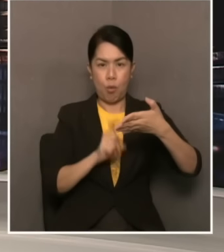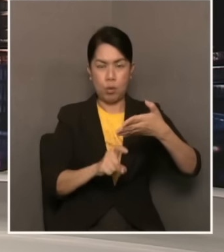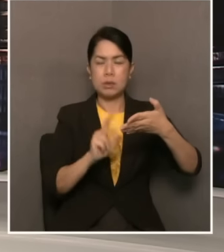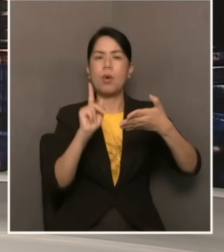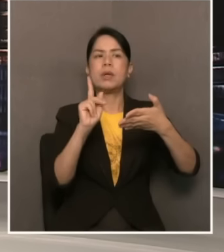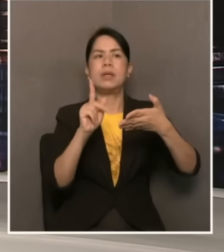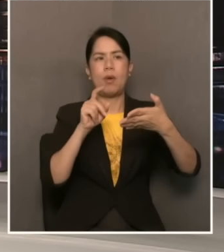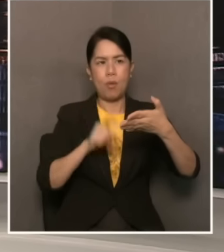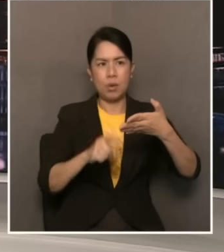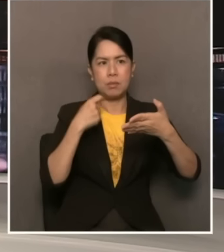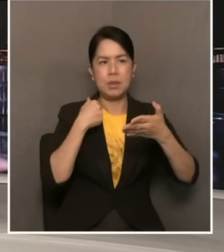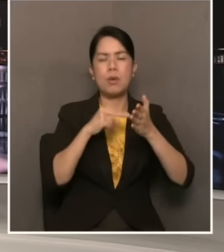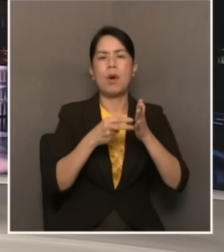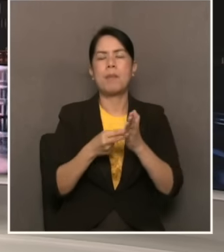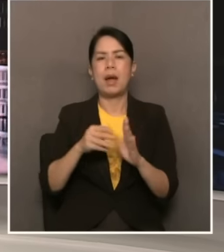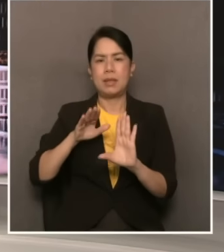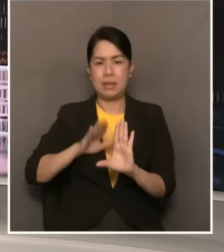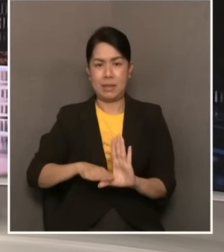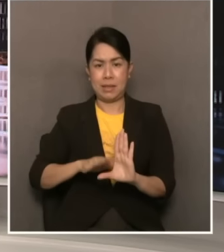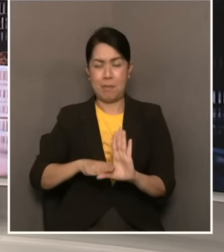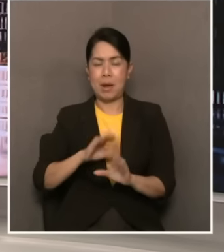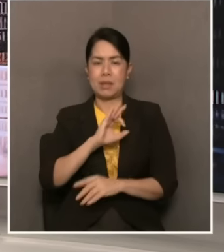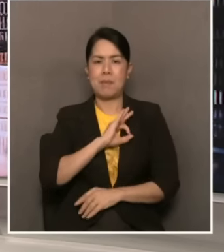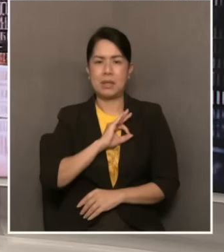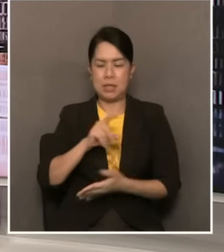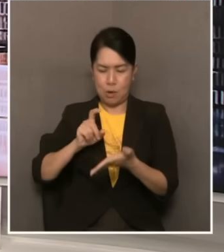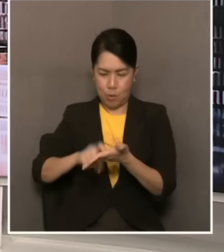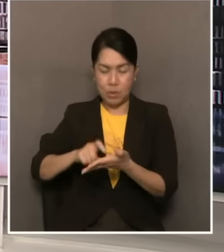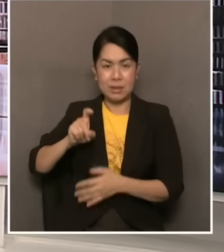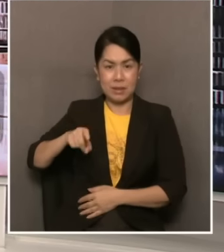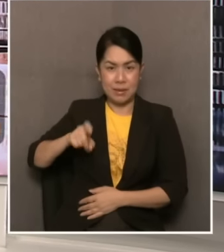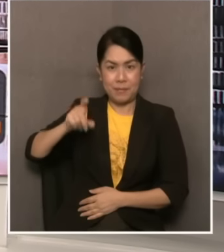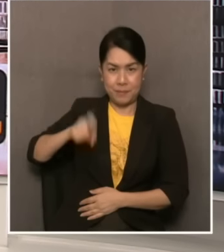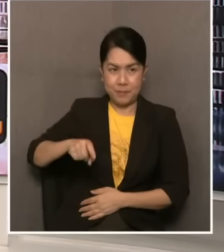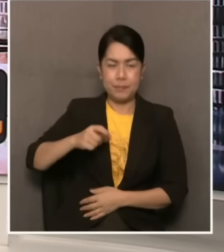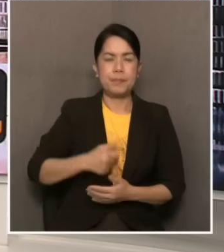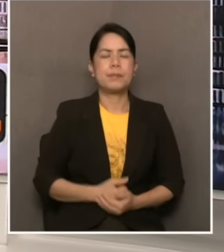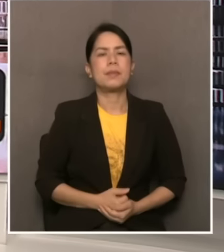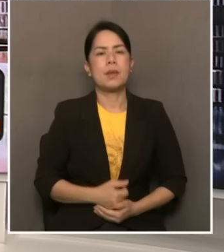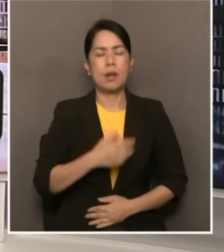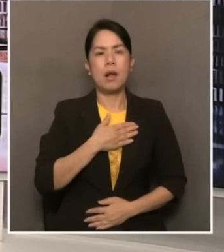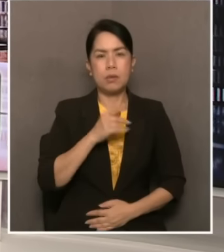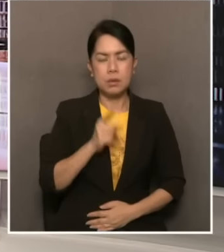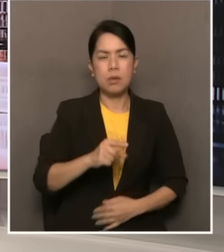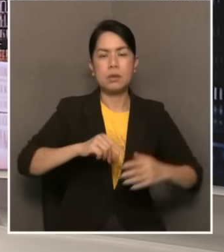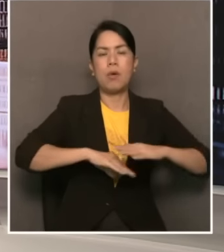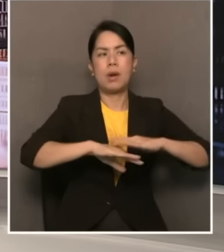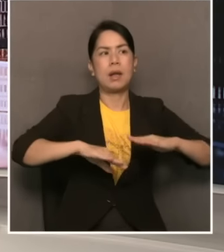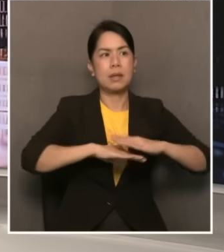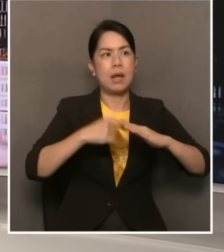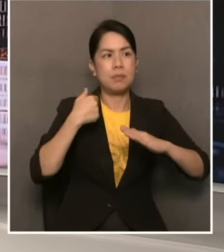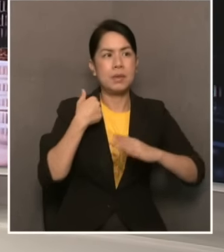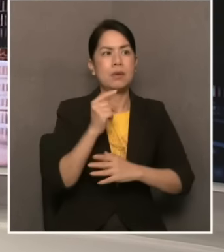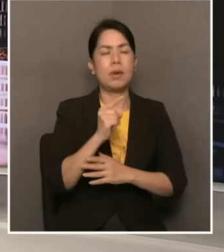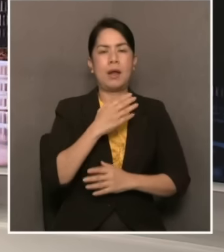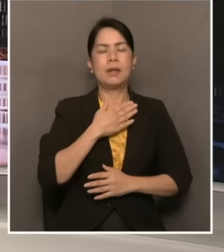นั้คอต่จากนั้นค่ะเราตองเตรียมหกฐานเอาไ้นะคะนัคือใดหน้าของ